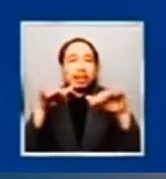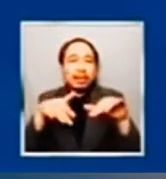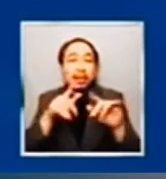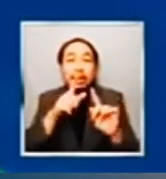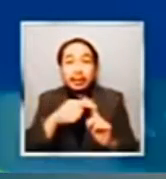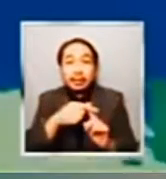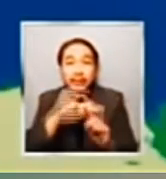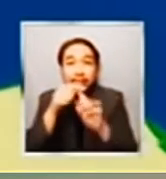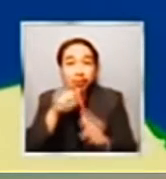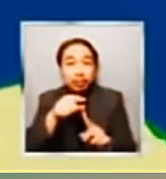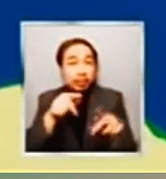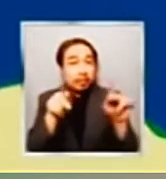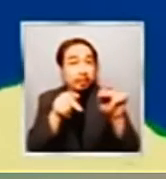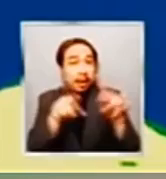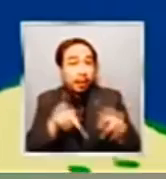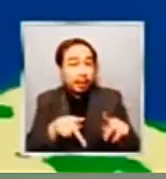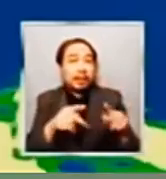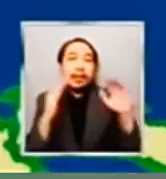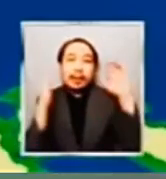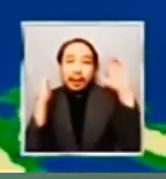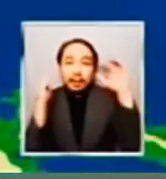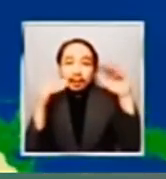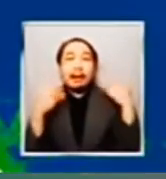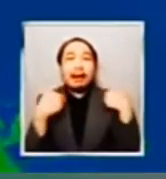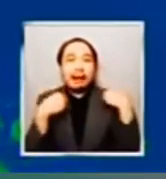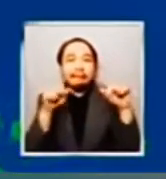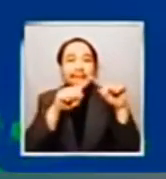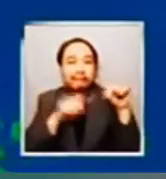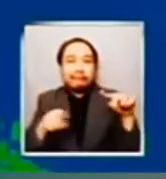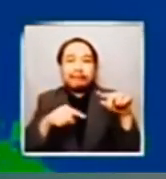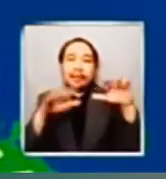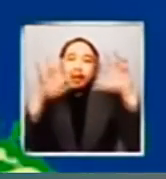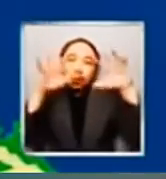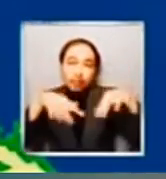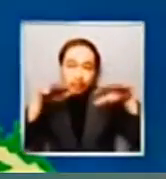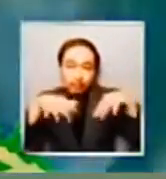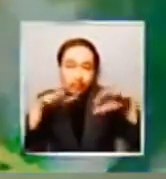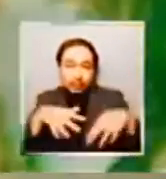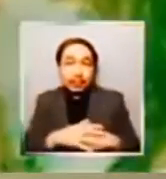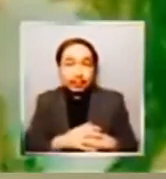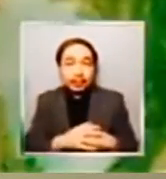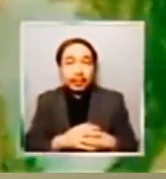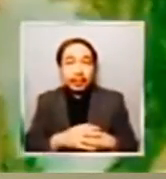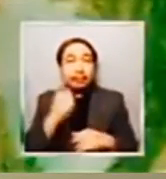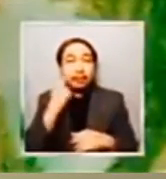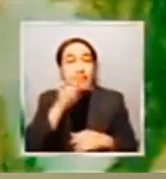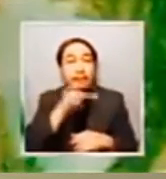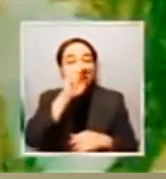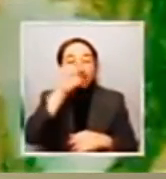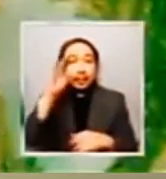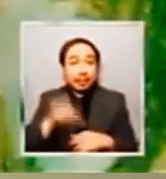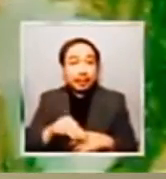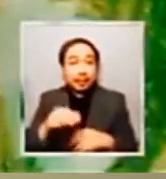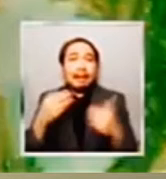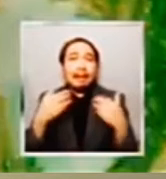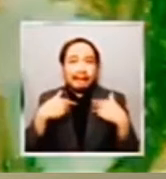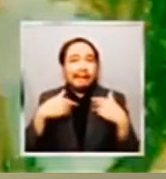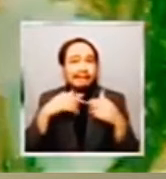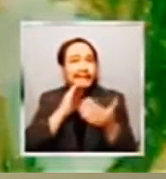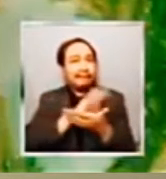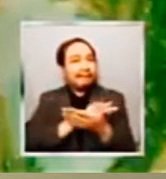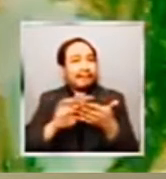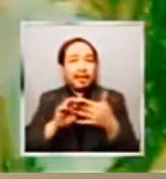kusan inaasahan yung mga pagkulog at pagkilat o mga thunderstorms. Sa mga taga Metro Manila, maaliwalas po ang panahon bukas